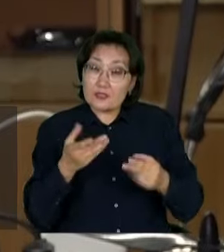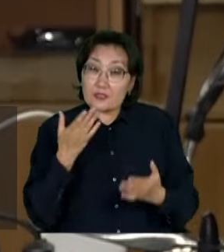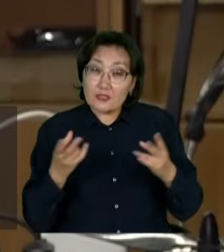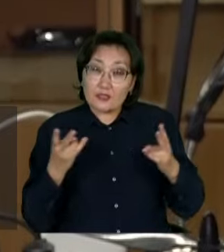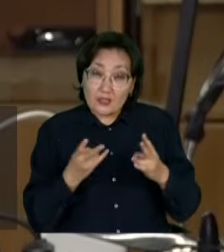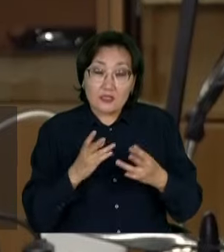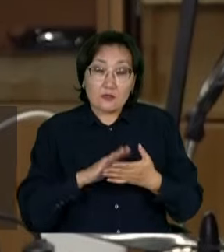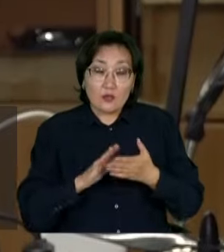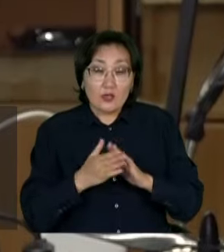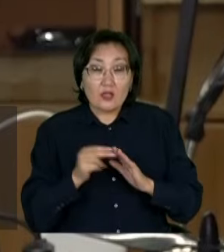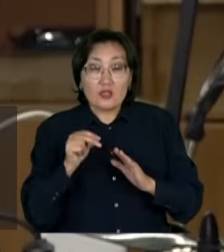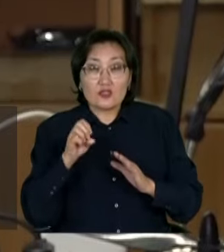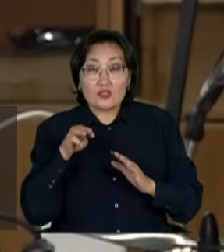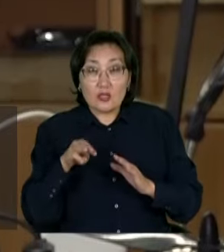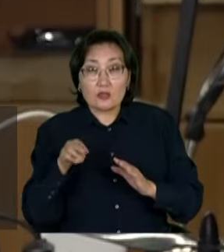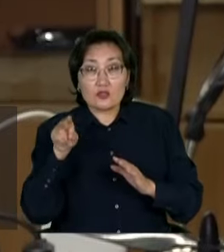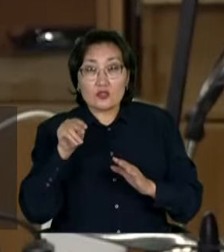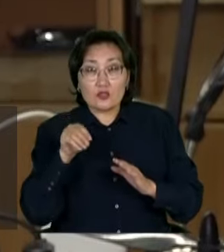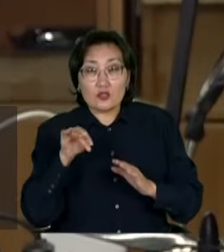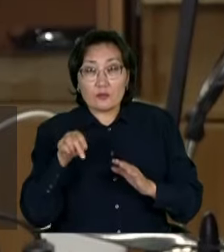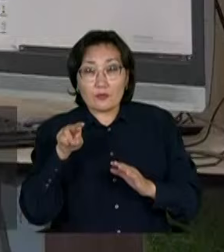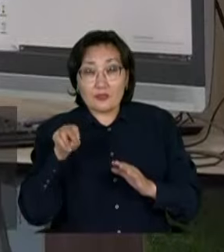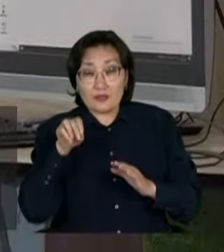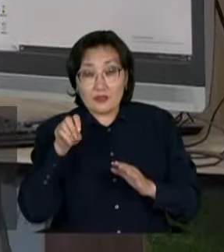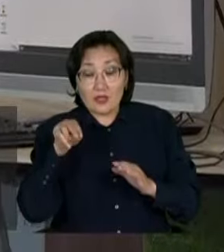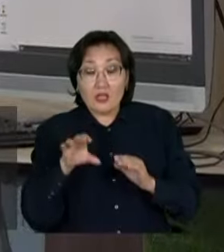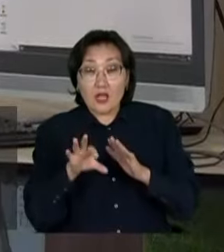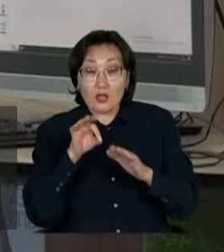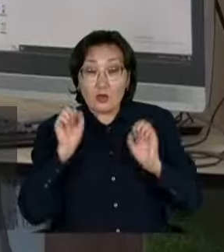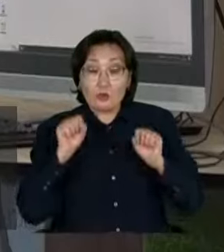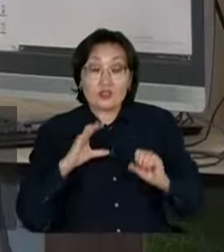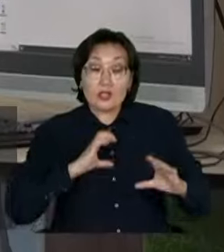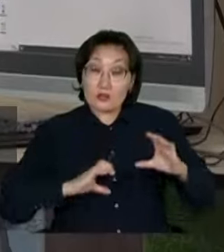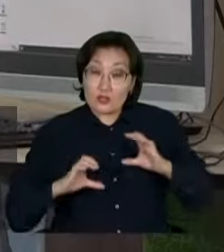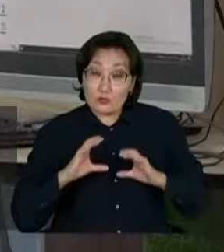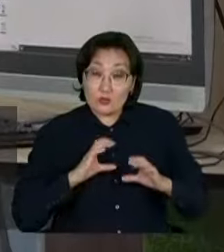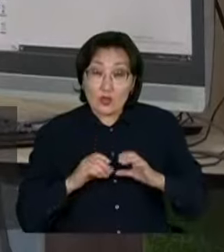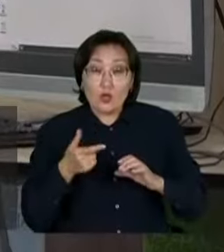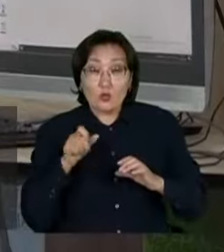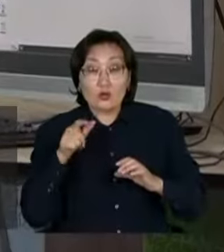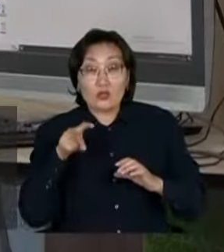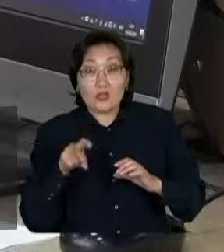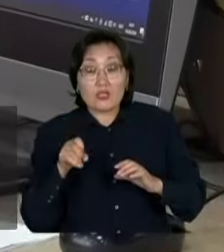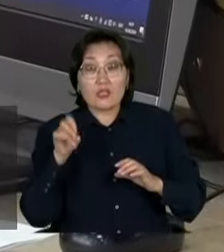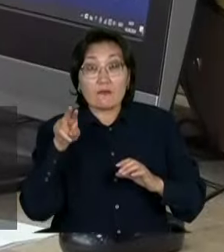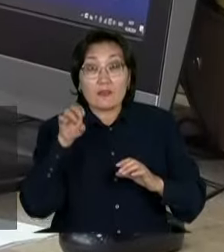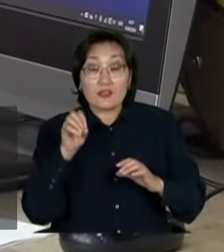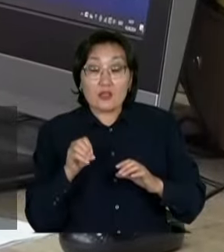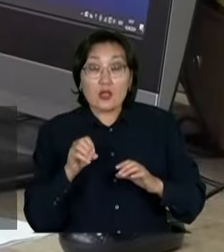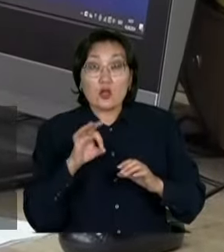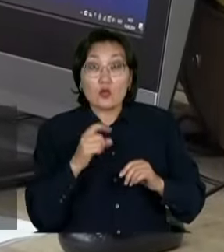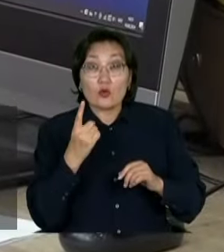оны ChatGPT-дан алып шығарамыз. Еліміздің жоғары оқу орындары Google, Nvidia, Coursera,